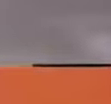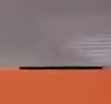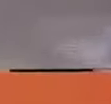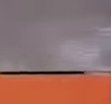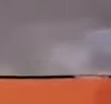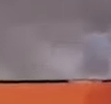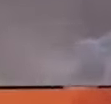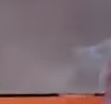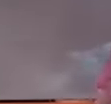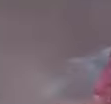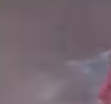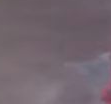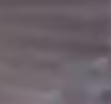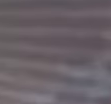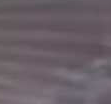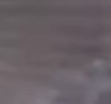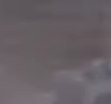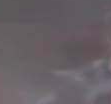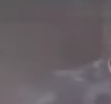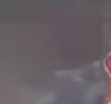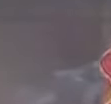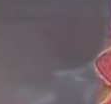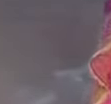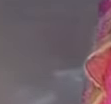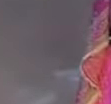महारानी जी। हाँ सखी, कहो।